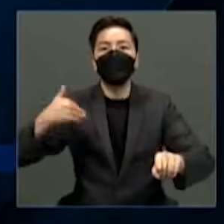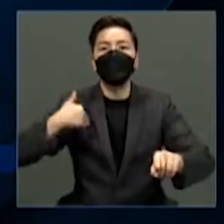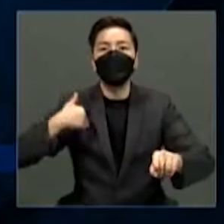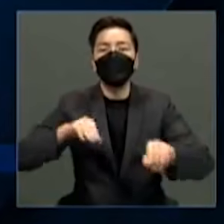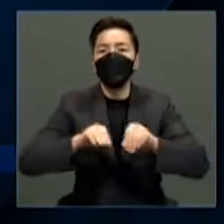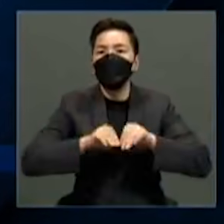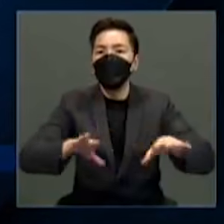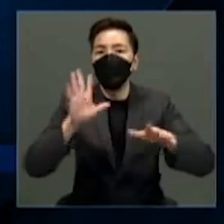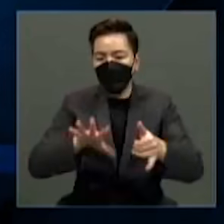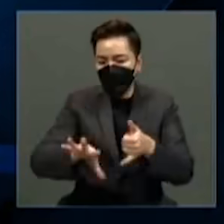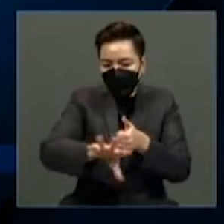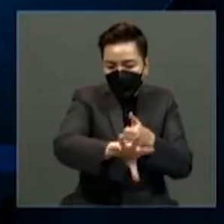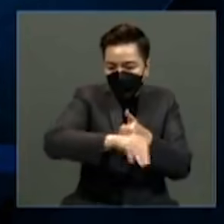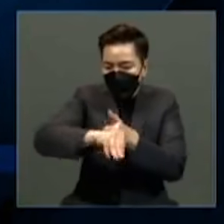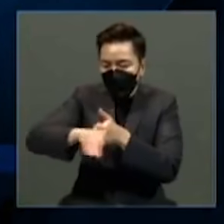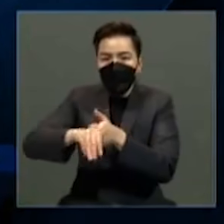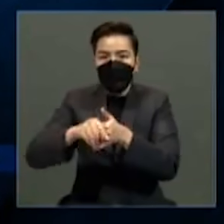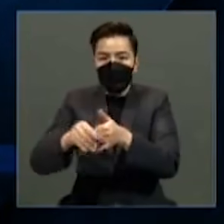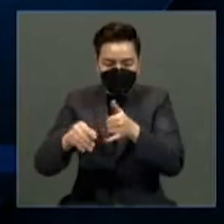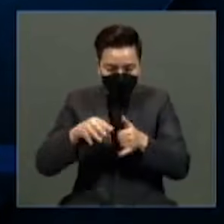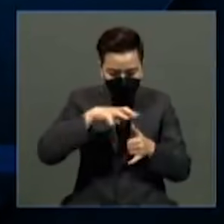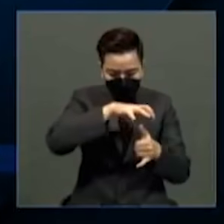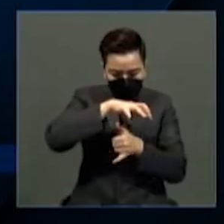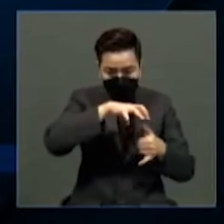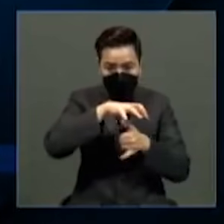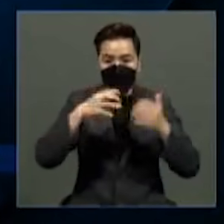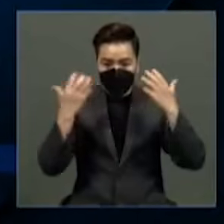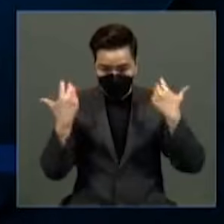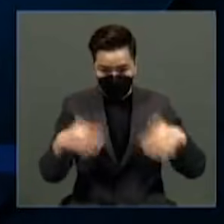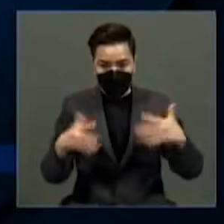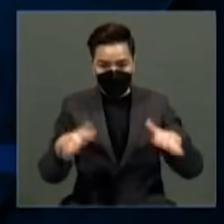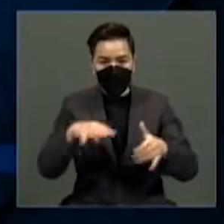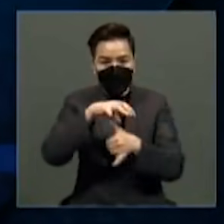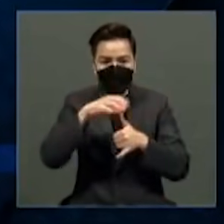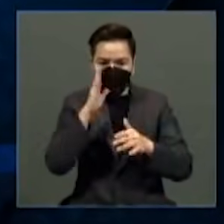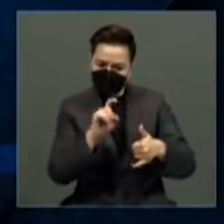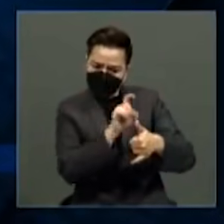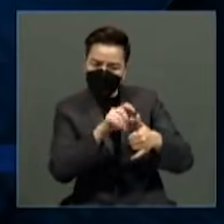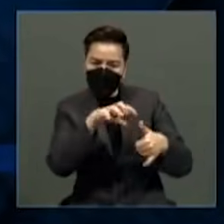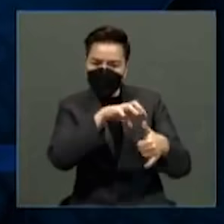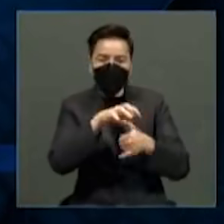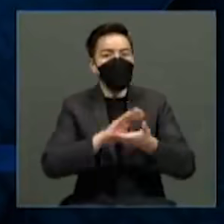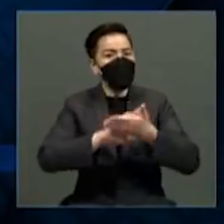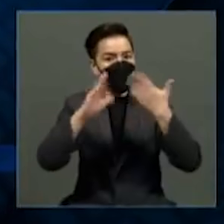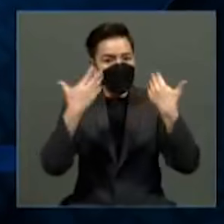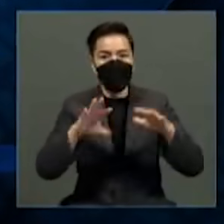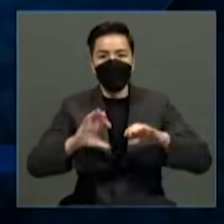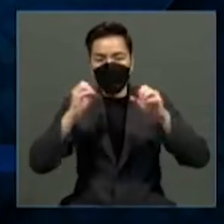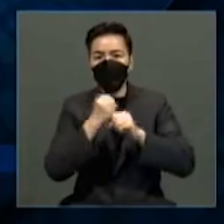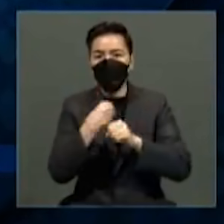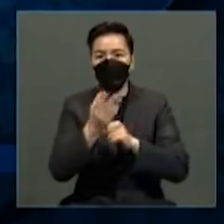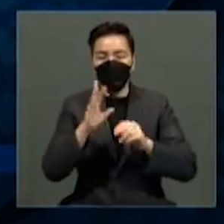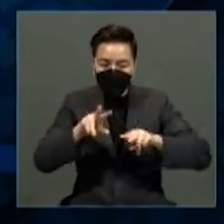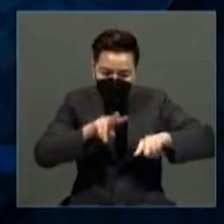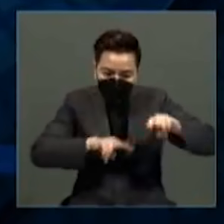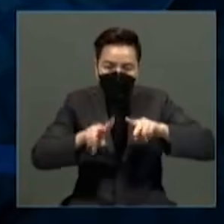ก็ผู้สัมผัสติดเชื้อทุกรายได้รับการกักตัวอยู่ในสถานกักกันโรคของรัฐที่เรียกว่าโรคเข้าควอรันทีนโดยที่ทางฝ่ายปกคร